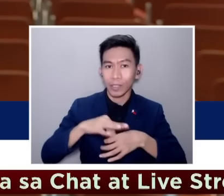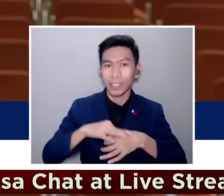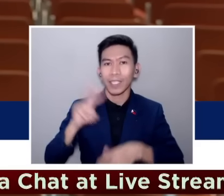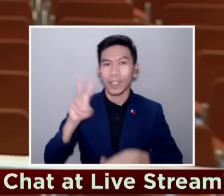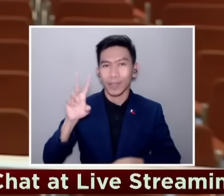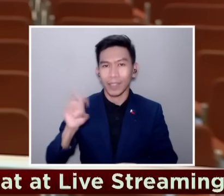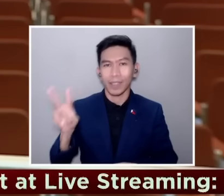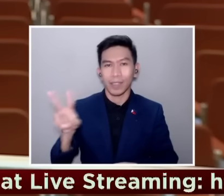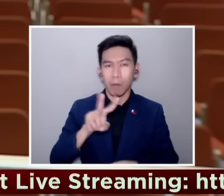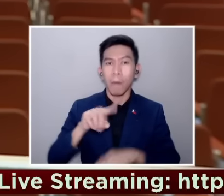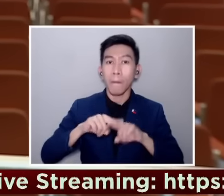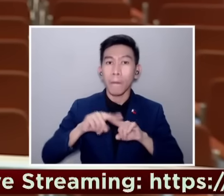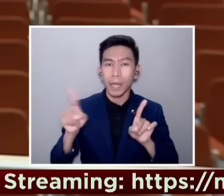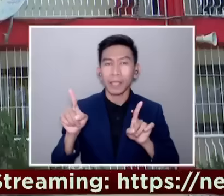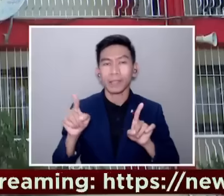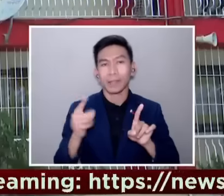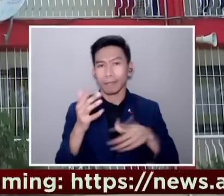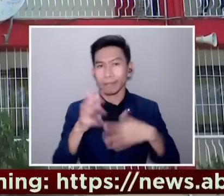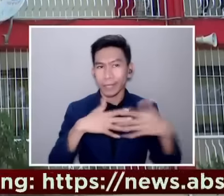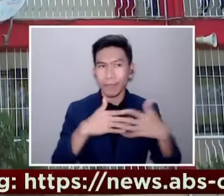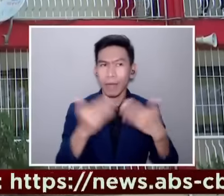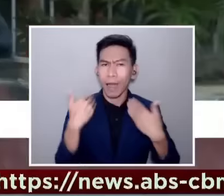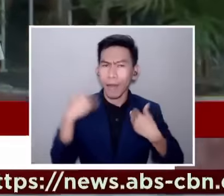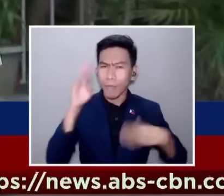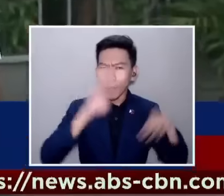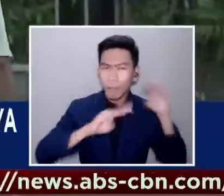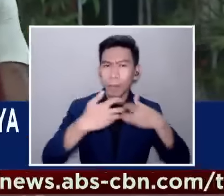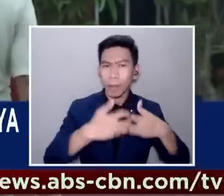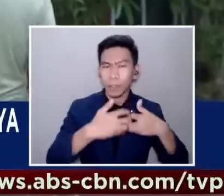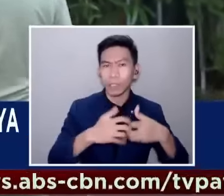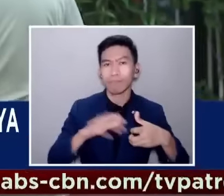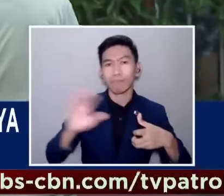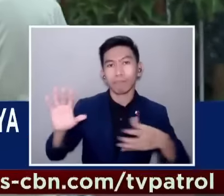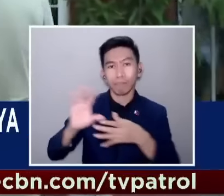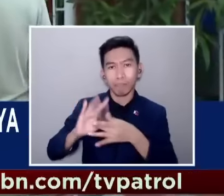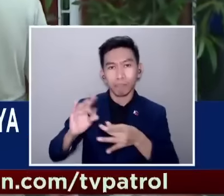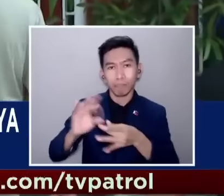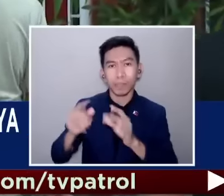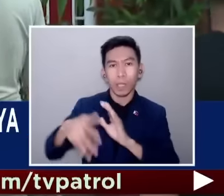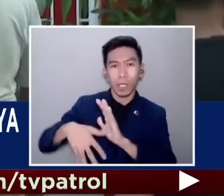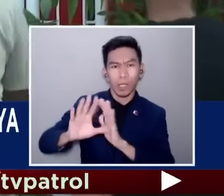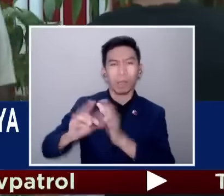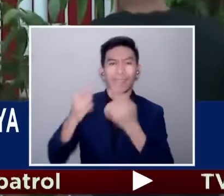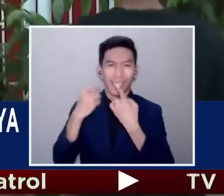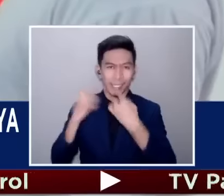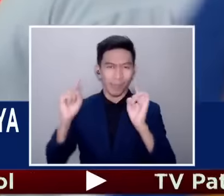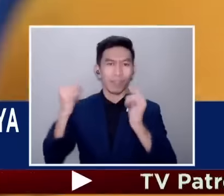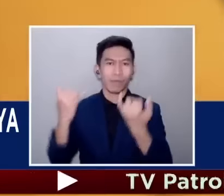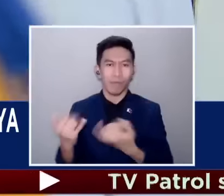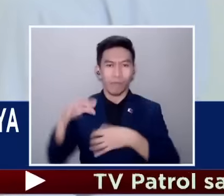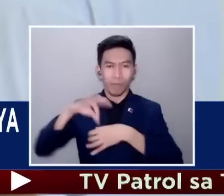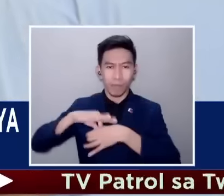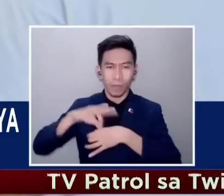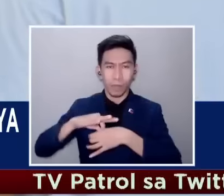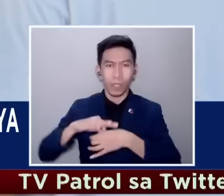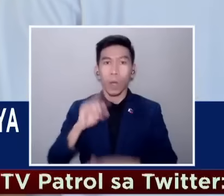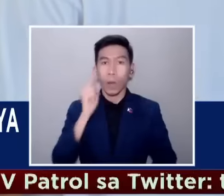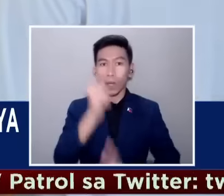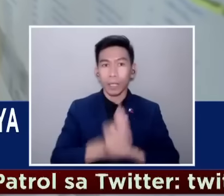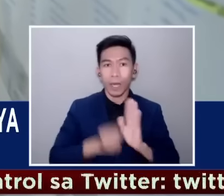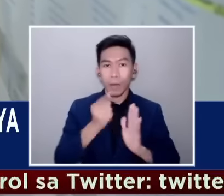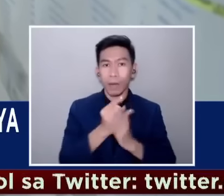e tagumpay pa rin ang halalan 2022 para sa Commission on Elections. Alam mo Bernadette, isang oras bago mag-umpisa ang halalan, aminado ang